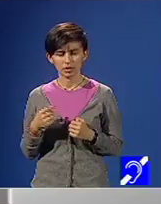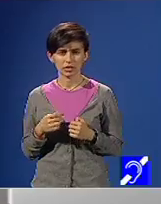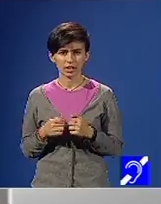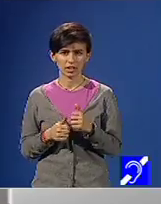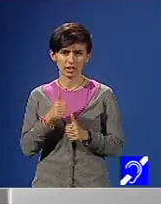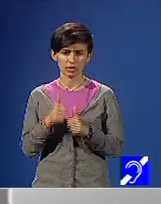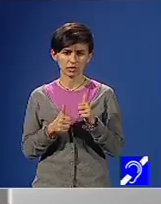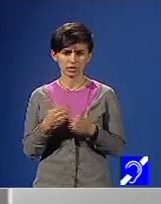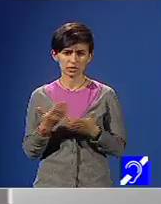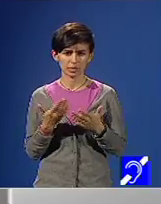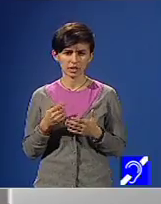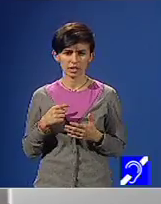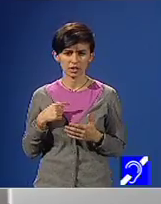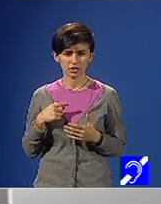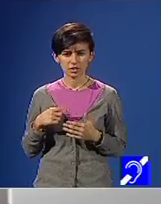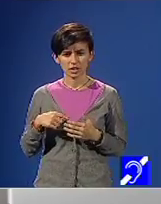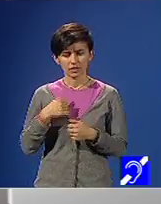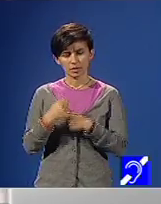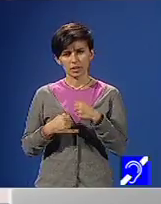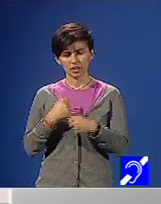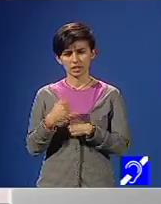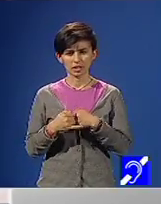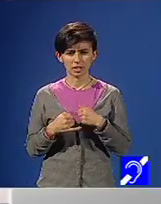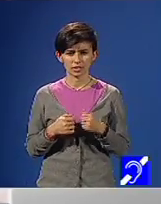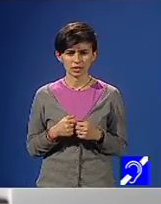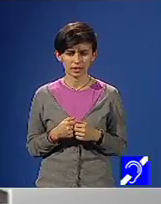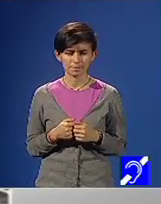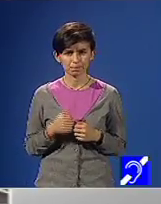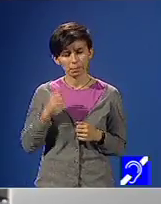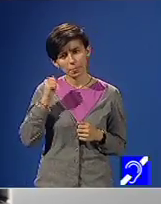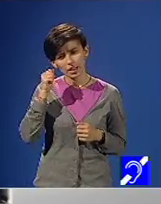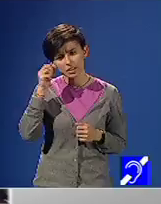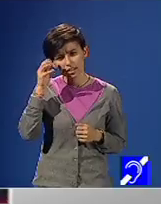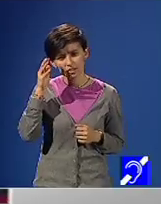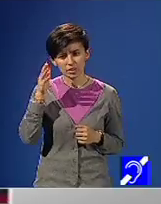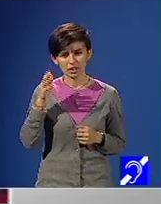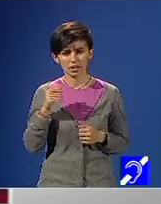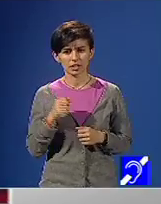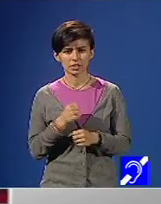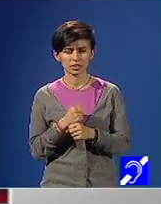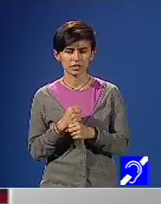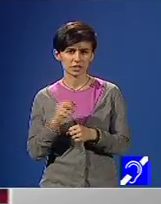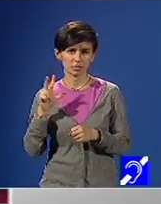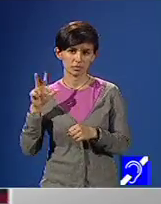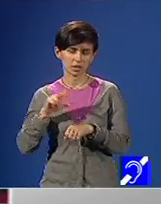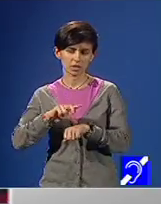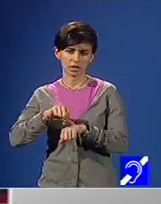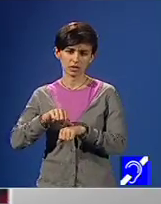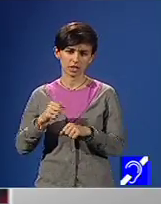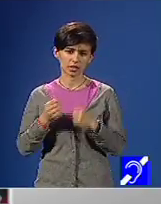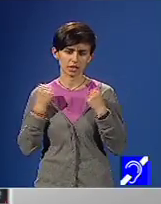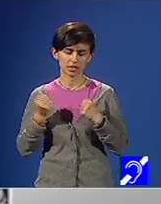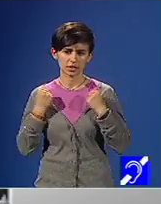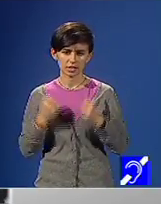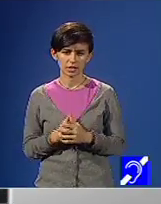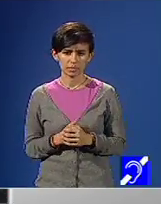avem internațional și în fiecare zi facem 2-3 ore de antrenament. Cu